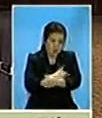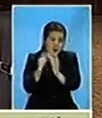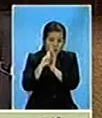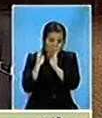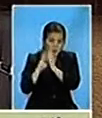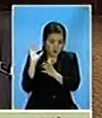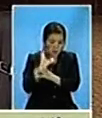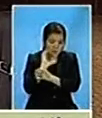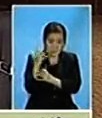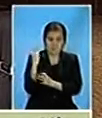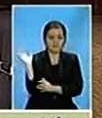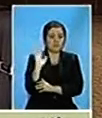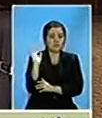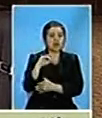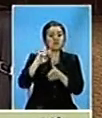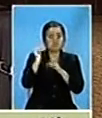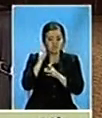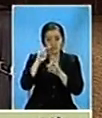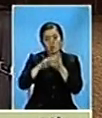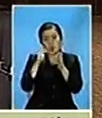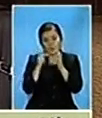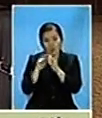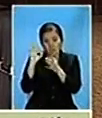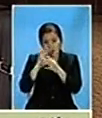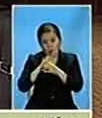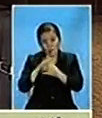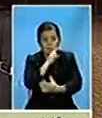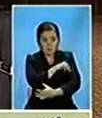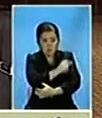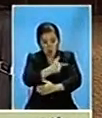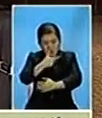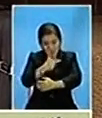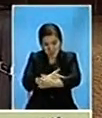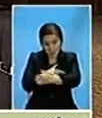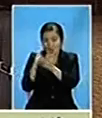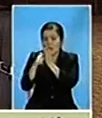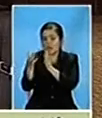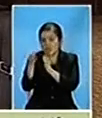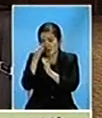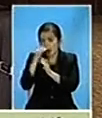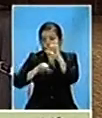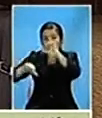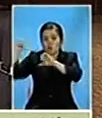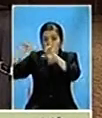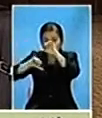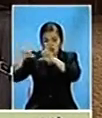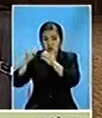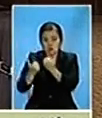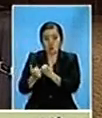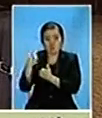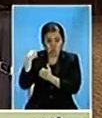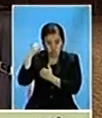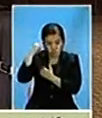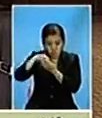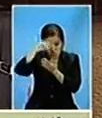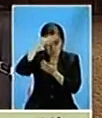ๆแล้วความหมายคือศาสตร์ทางแพทย์แผนปัจจุบันนั้นเป็นศาสตร์ที่มีอยู่แล้วในวิชาความรู้